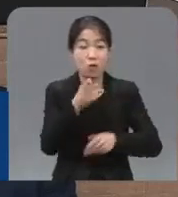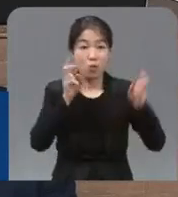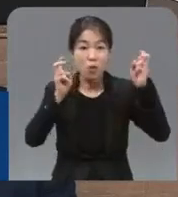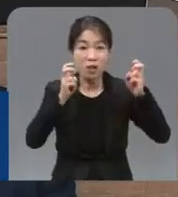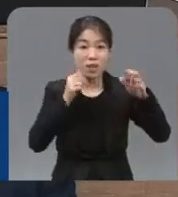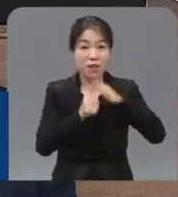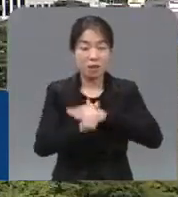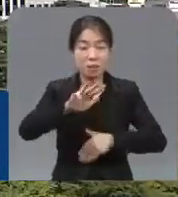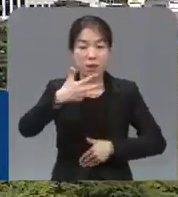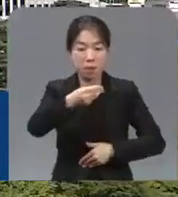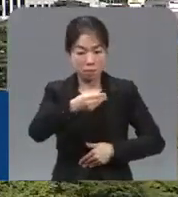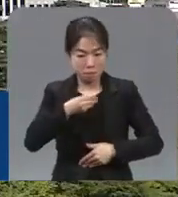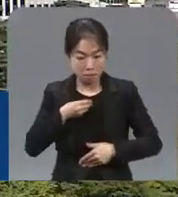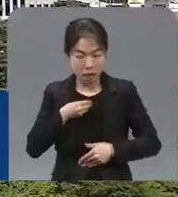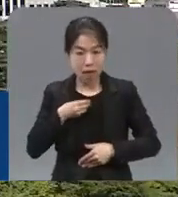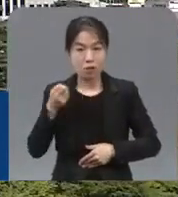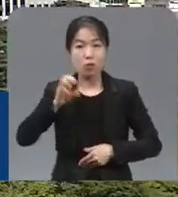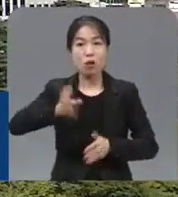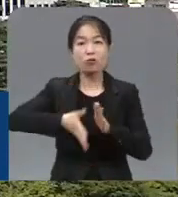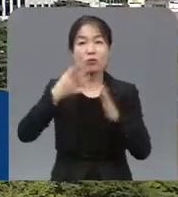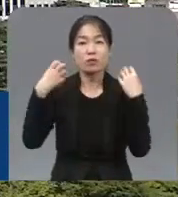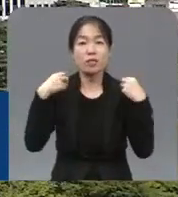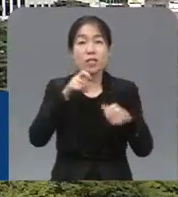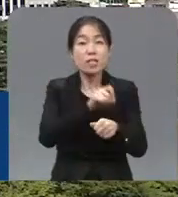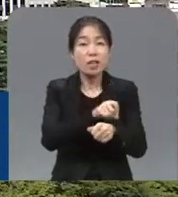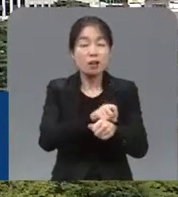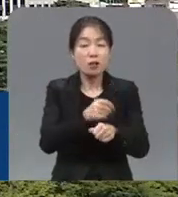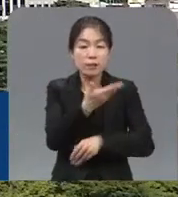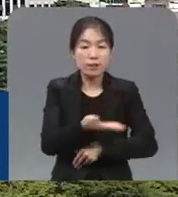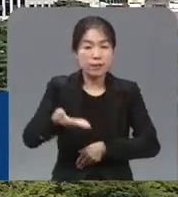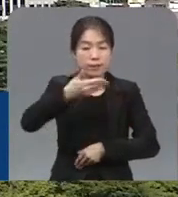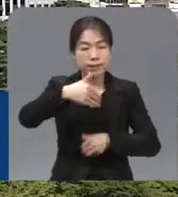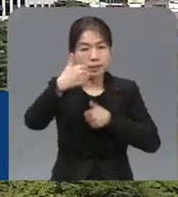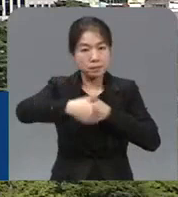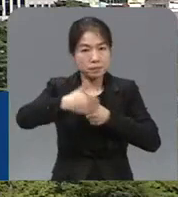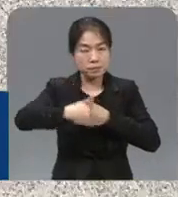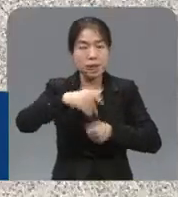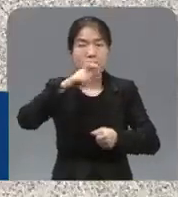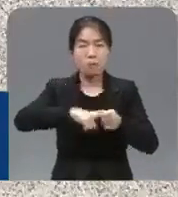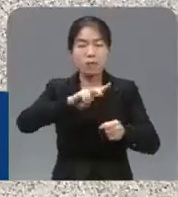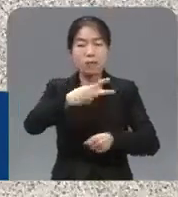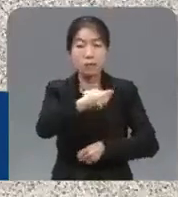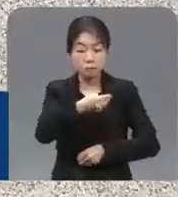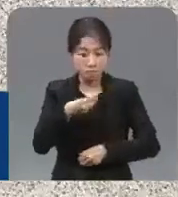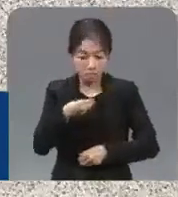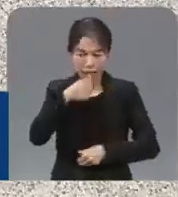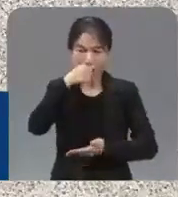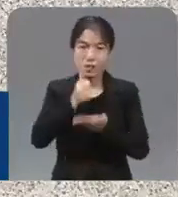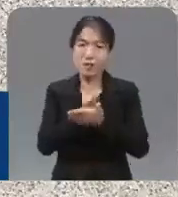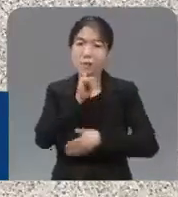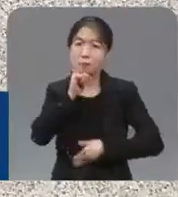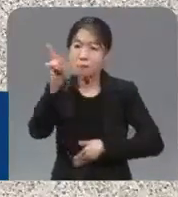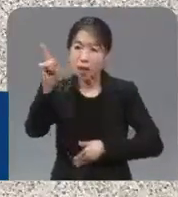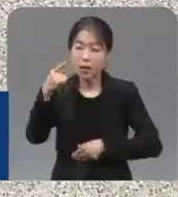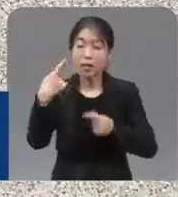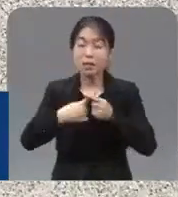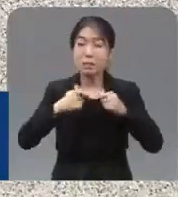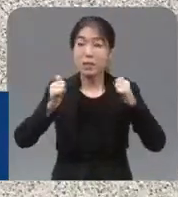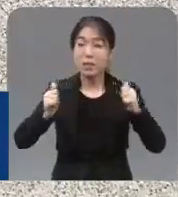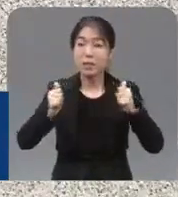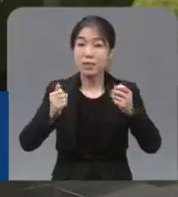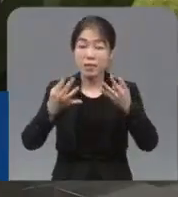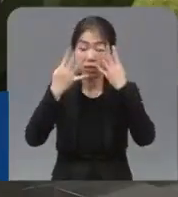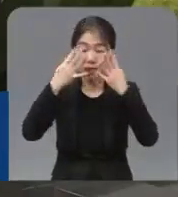800만 원을 받고 또 광주시 점 직원으로부터 승진 청탁 등의 명목으로 200만 원을 받은 혐의로 기소돼 1심에서 징역